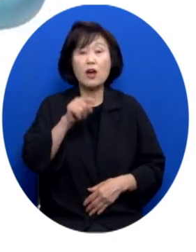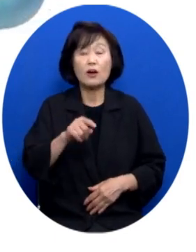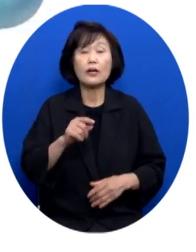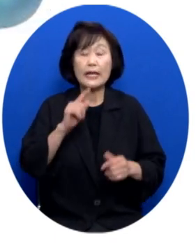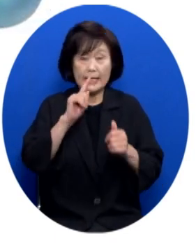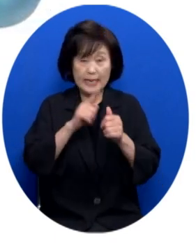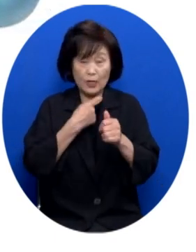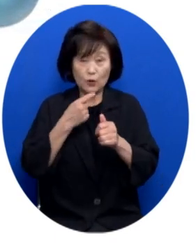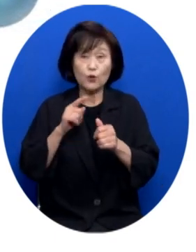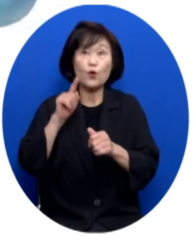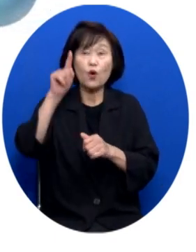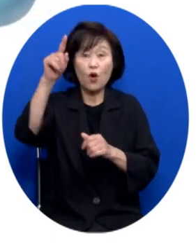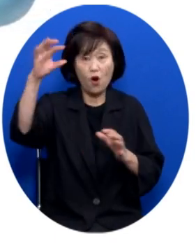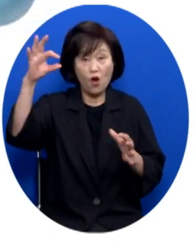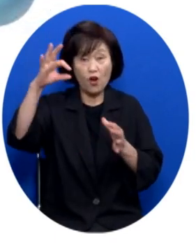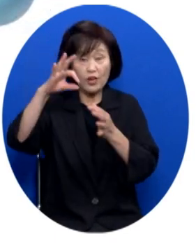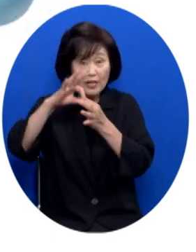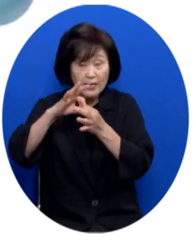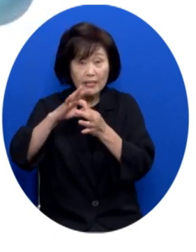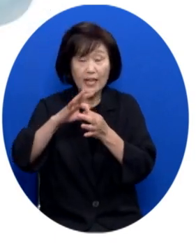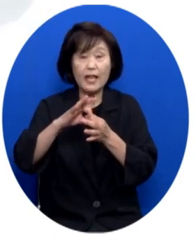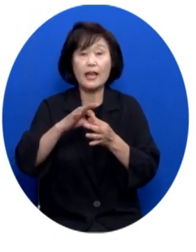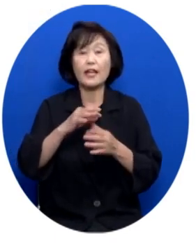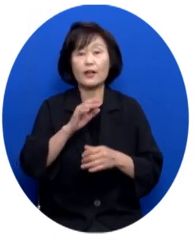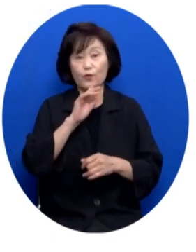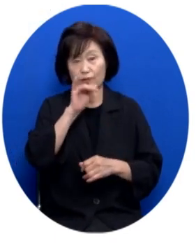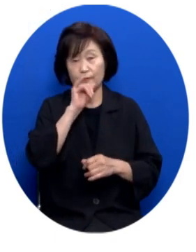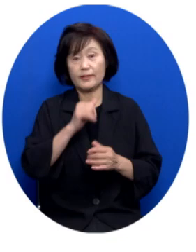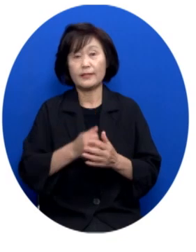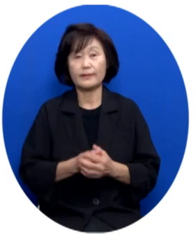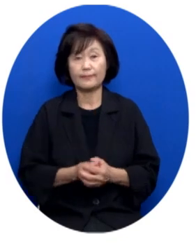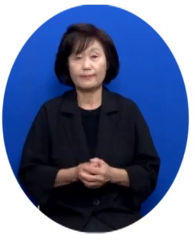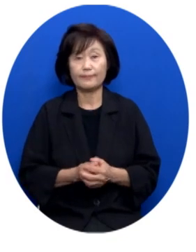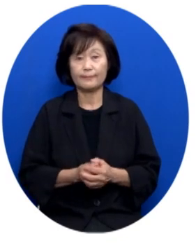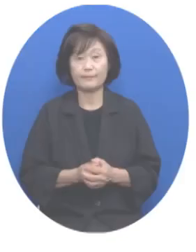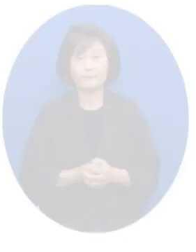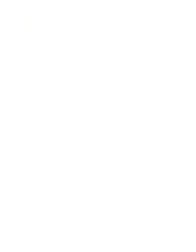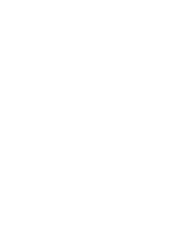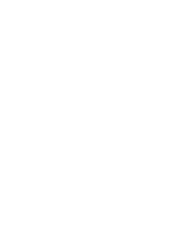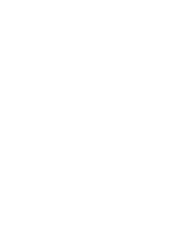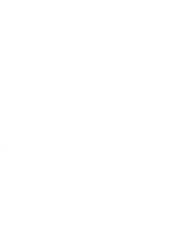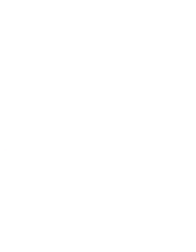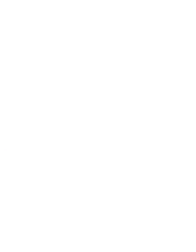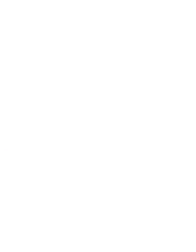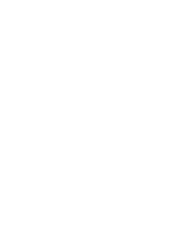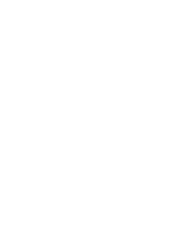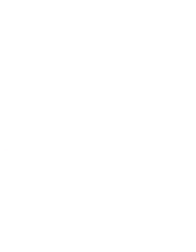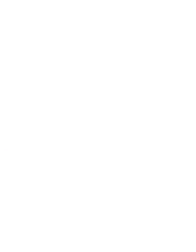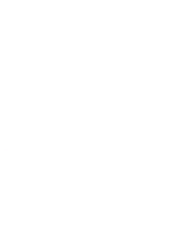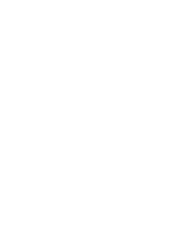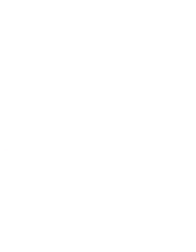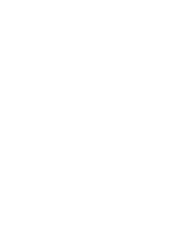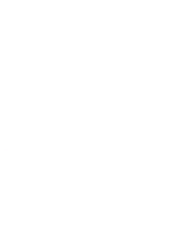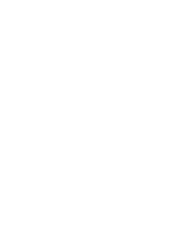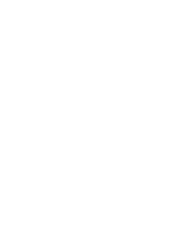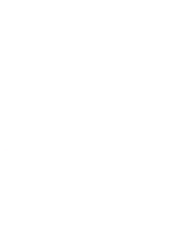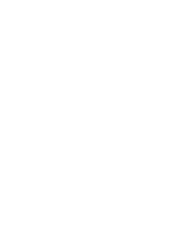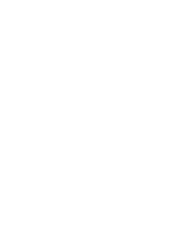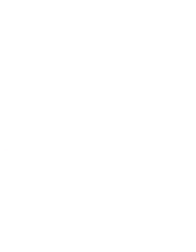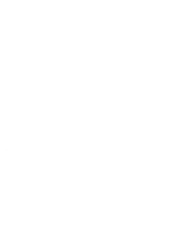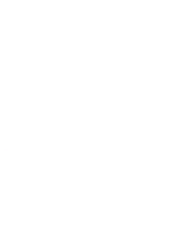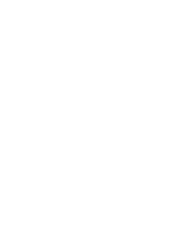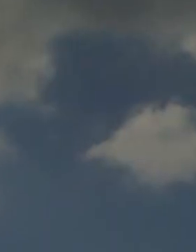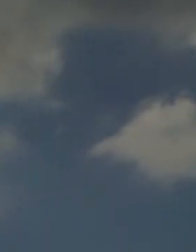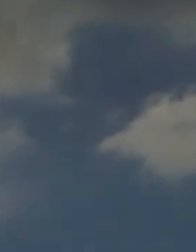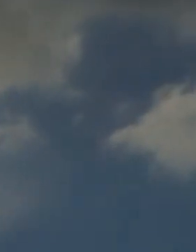CCTV 관제센터로 신고가 접수되는 기능을 갖추고 있습니다. 지금까지 소셜브리핑 크리스천을 위한 세상복이었습니다.